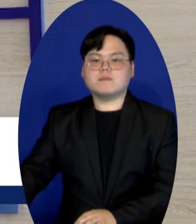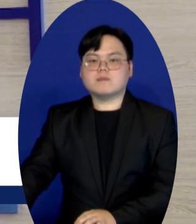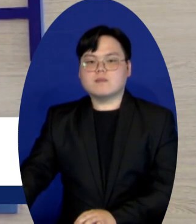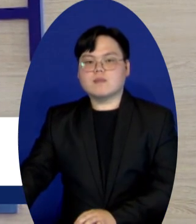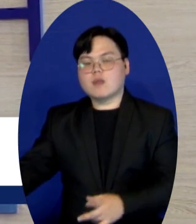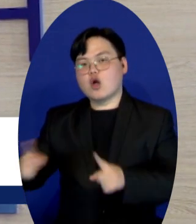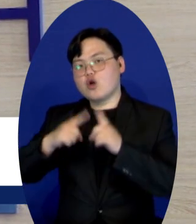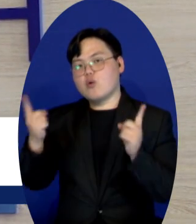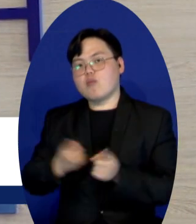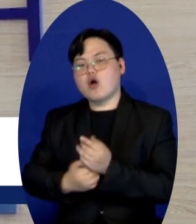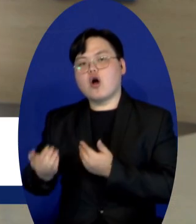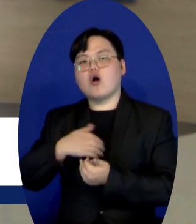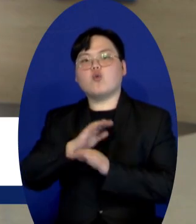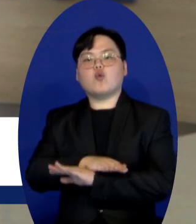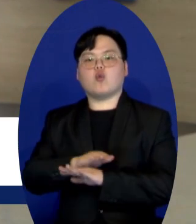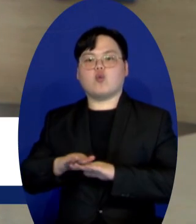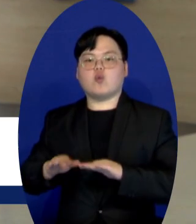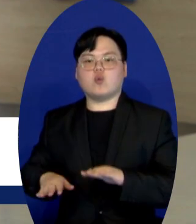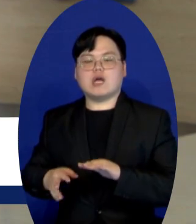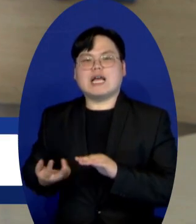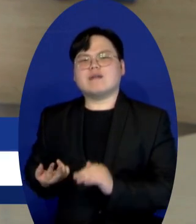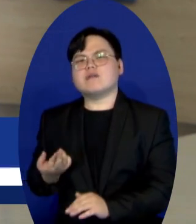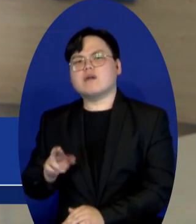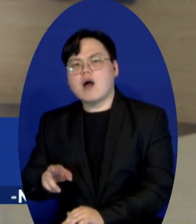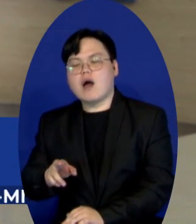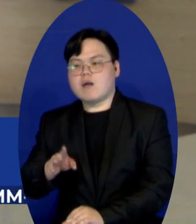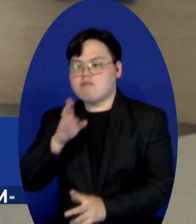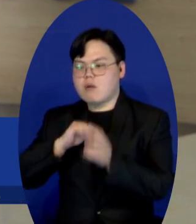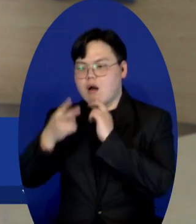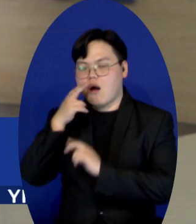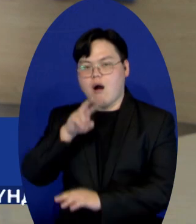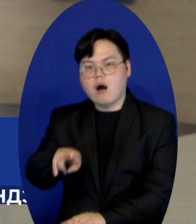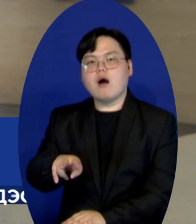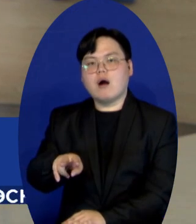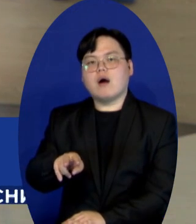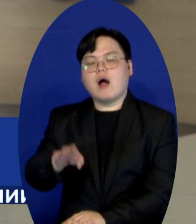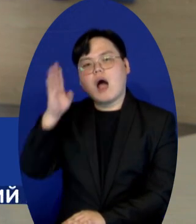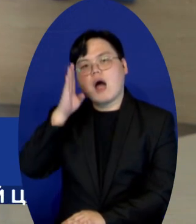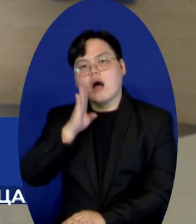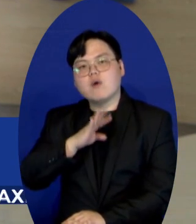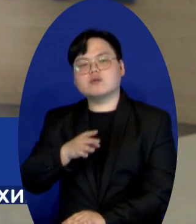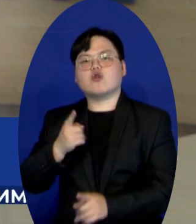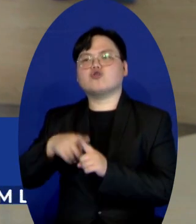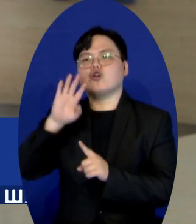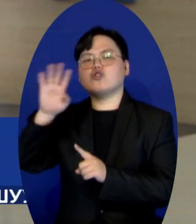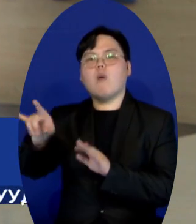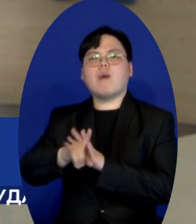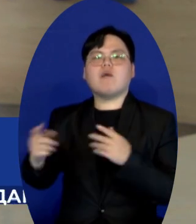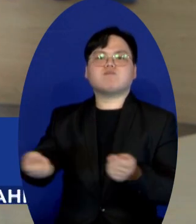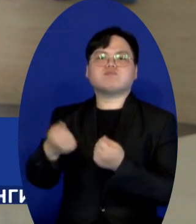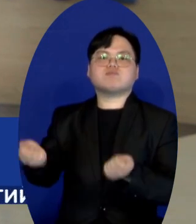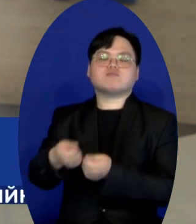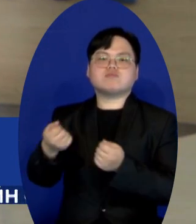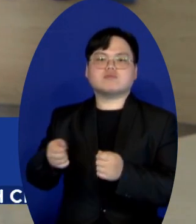гэмт хэрэгт холбогдож байгаа хүүхдүүдийн шалтгаан нөхцлүүдийн авч үзэхэд эцэг эхчүүд нь хөдөө мал дээр байдаг.